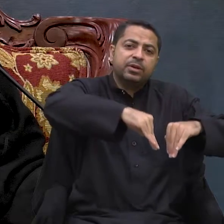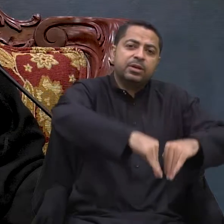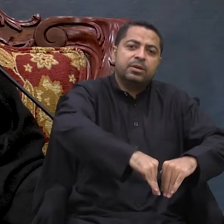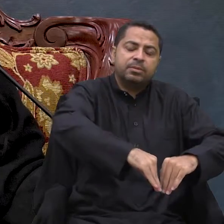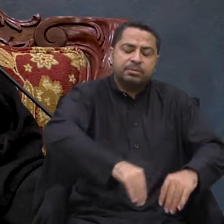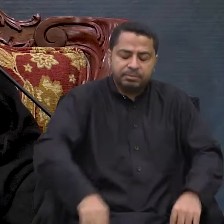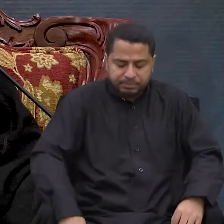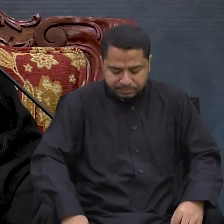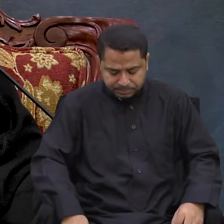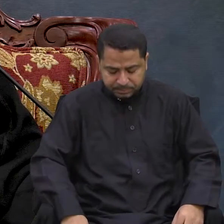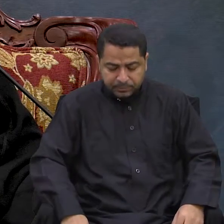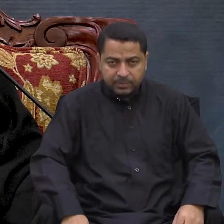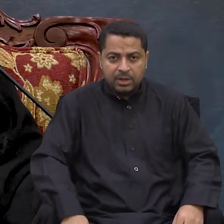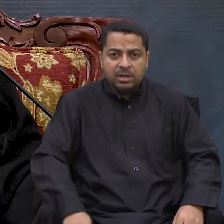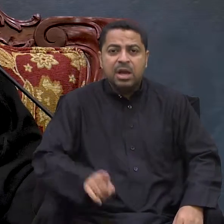سعدت بالذبح